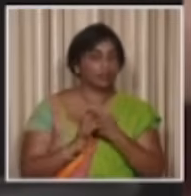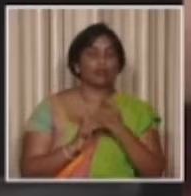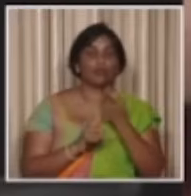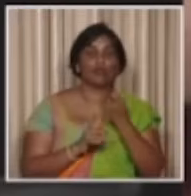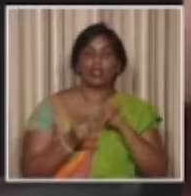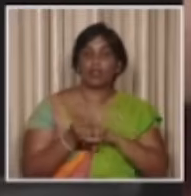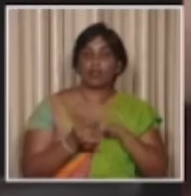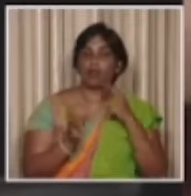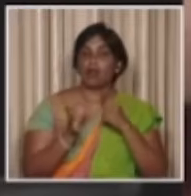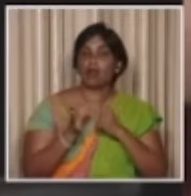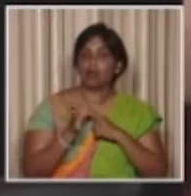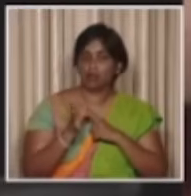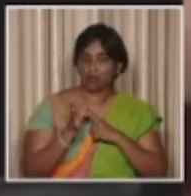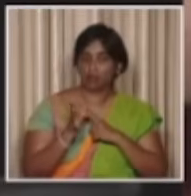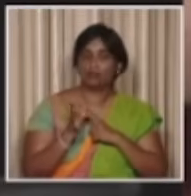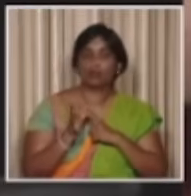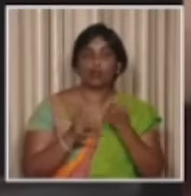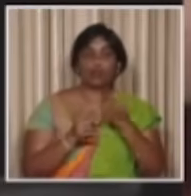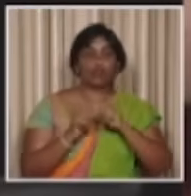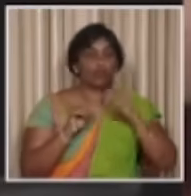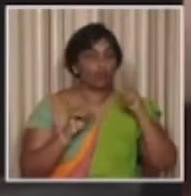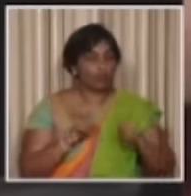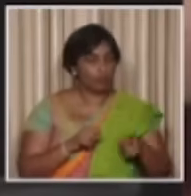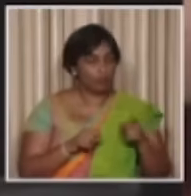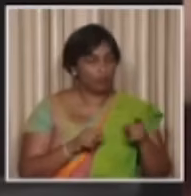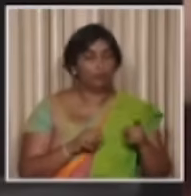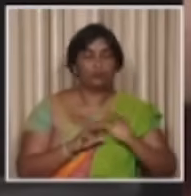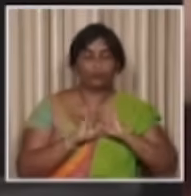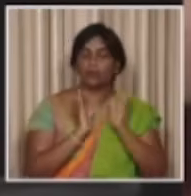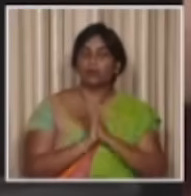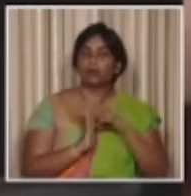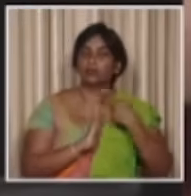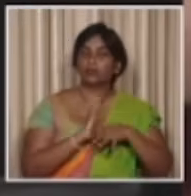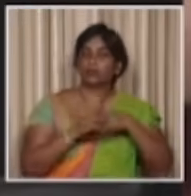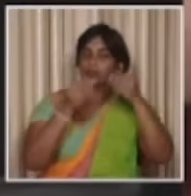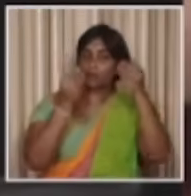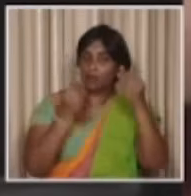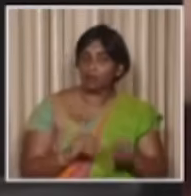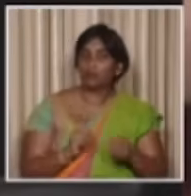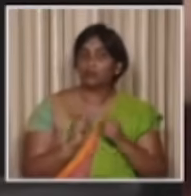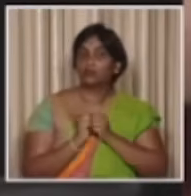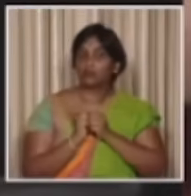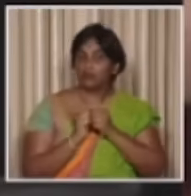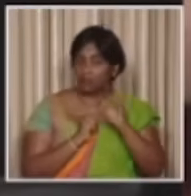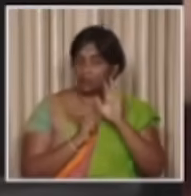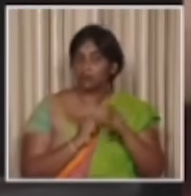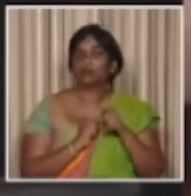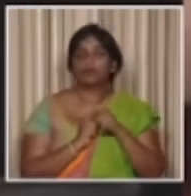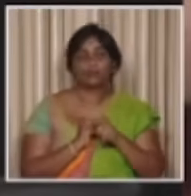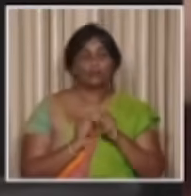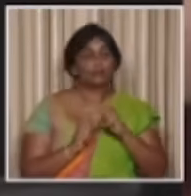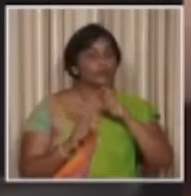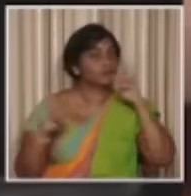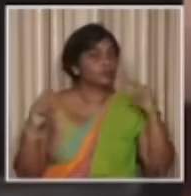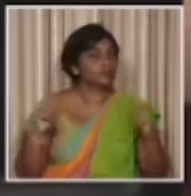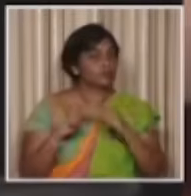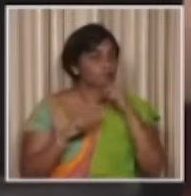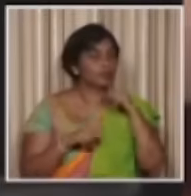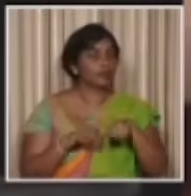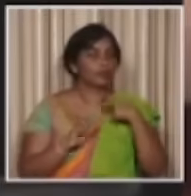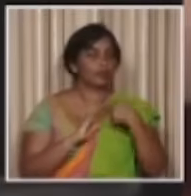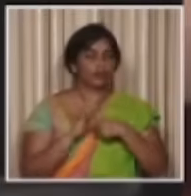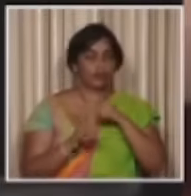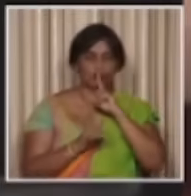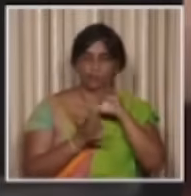මුදල් ලේකම් ආටිගල මහත්තයා ඇතුළු මුදල් මණ්ඩලය මේ රට බංකොලොත් කිරීමට කටයුතු කරා කියන එක ශ්‍රේෂ්ඨාධිකරණය මේ